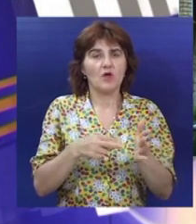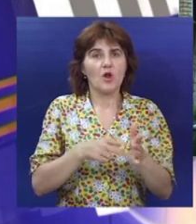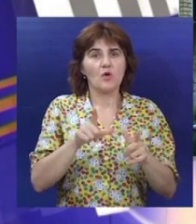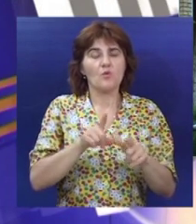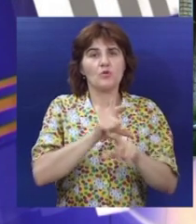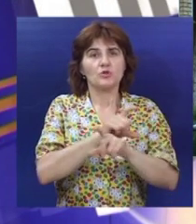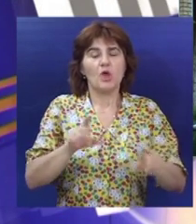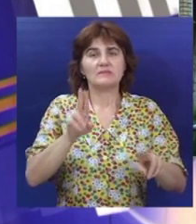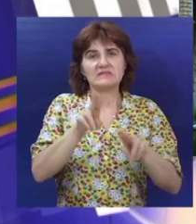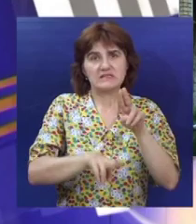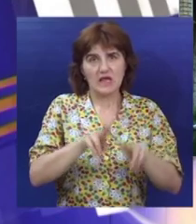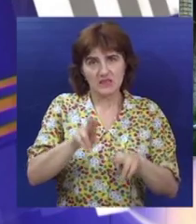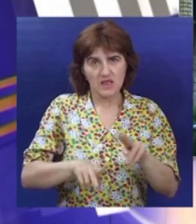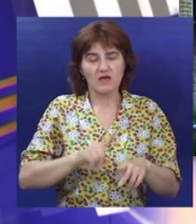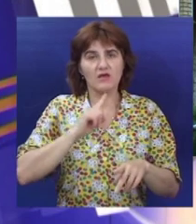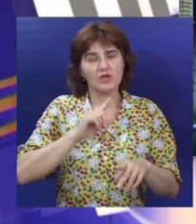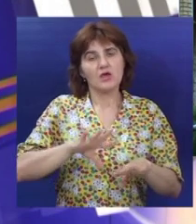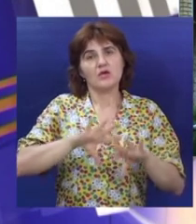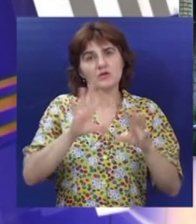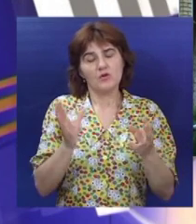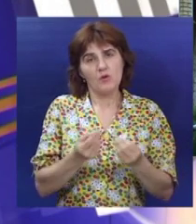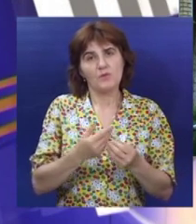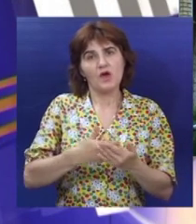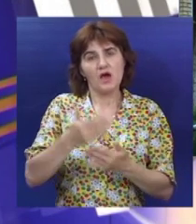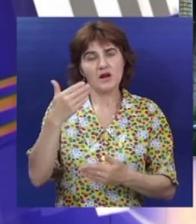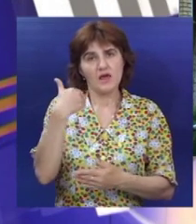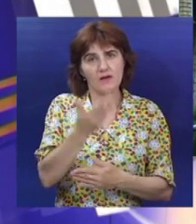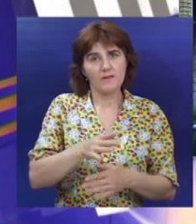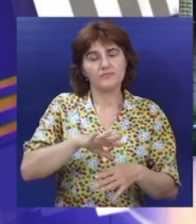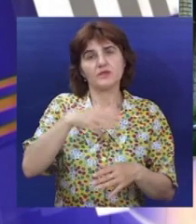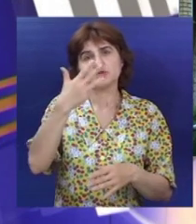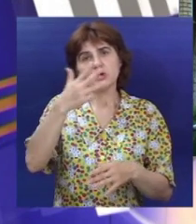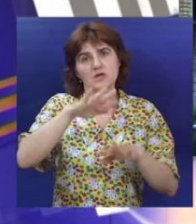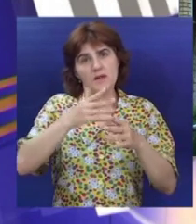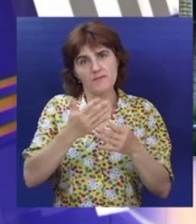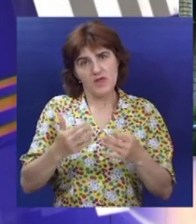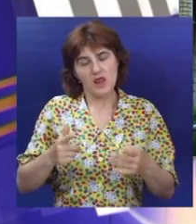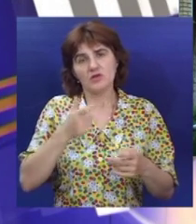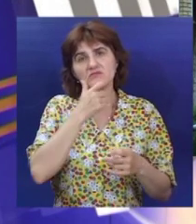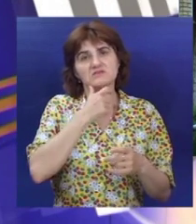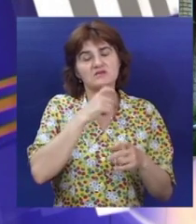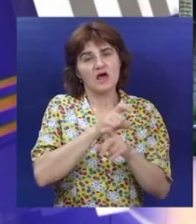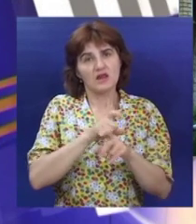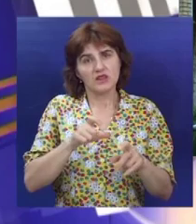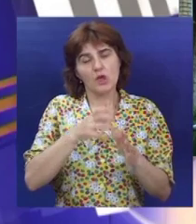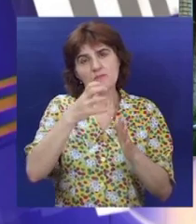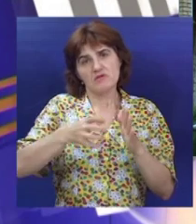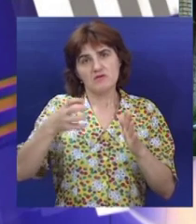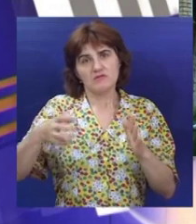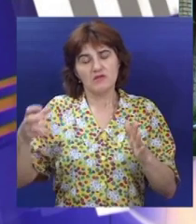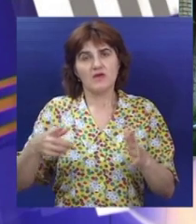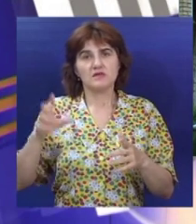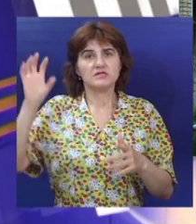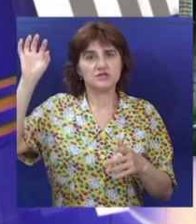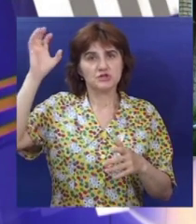kolektora u domu za negu. Pored toga pomoći nam i grad Subotica, tako da će ukupna investicija biti oko 4 miliona i samim tim i Gerontološki centar će nastaviti